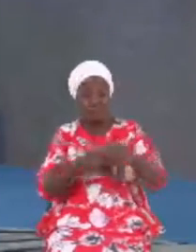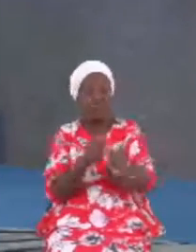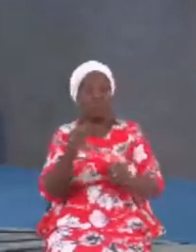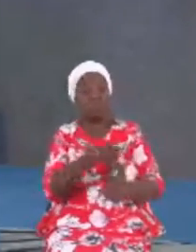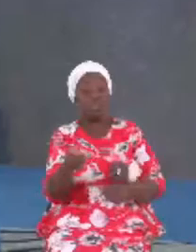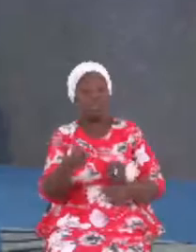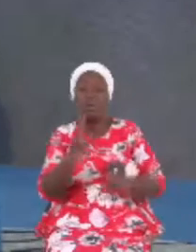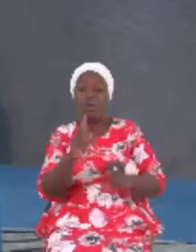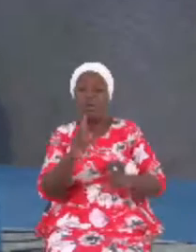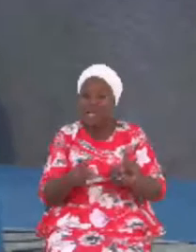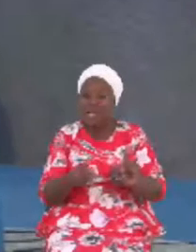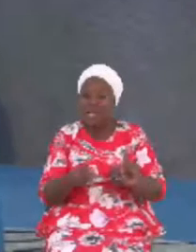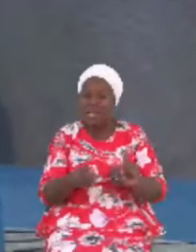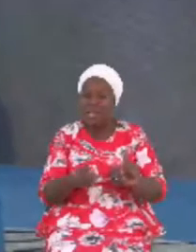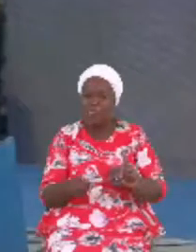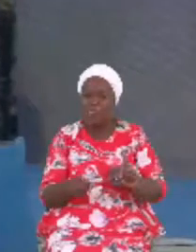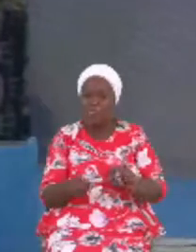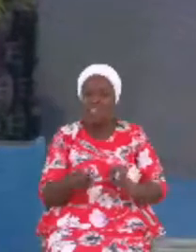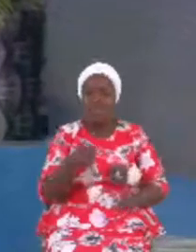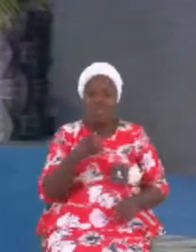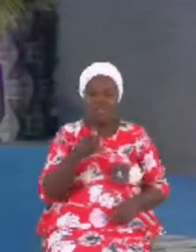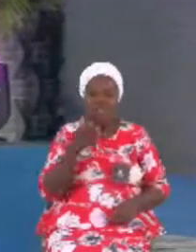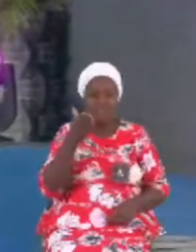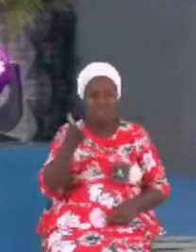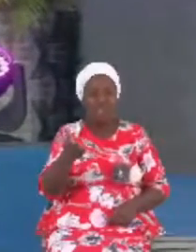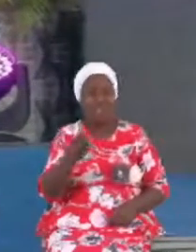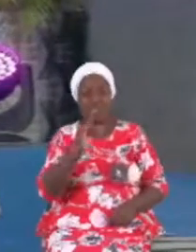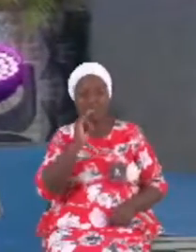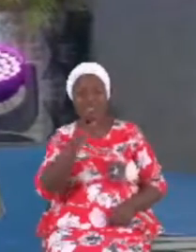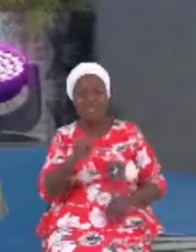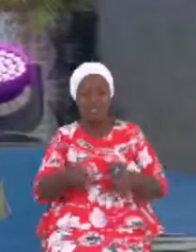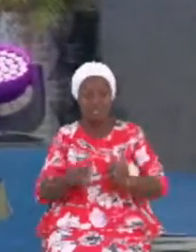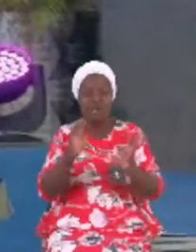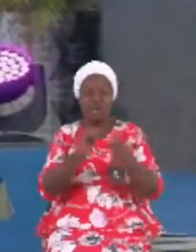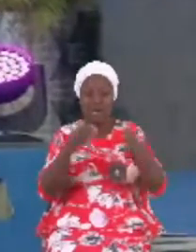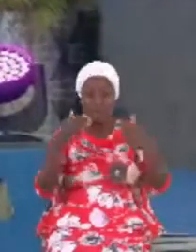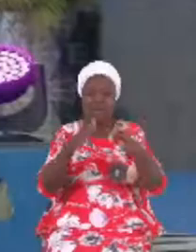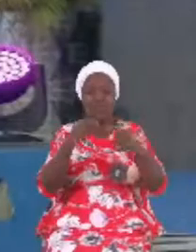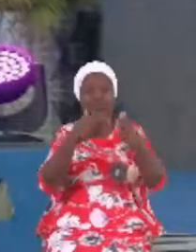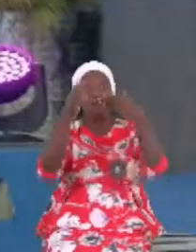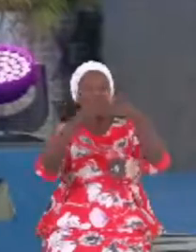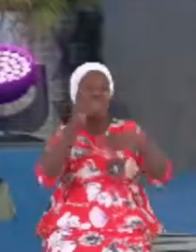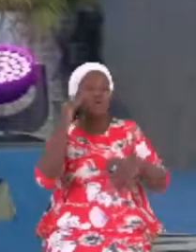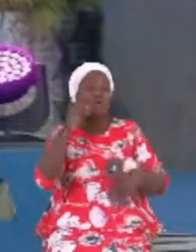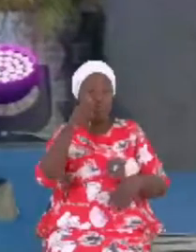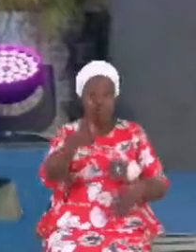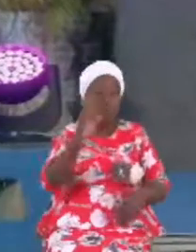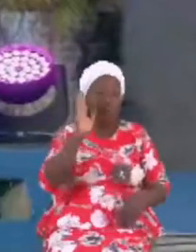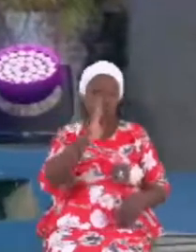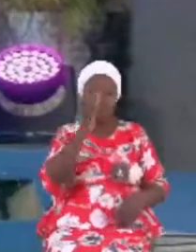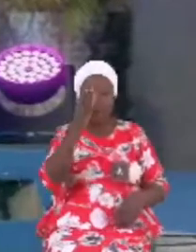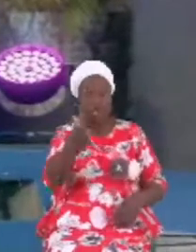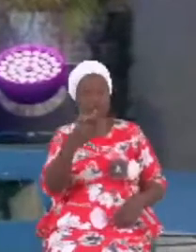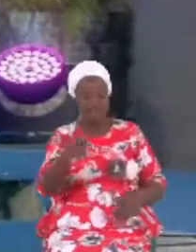Mais il y a un chemin qui conduit à la demeure céleste. Tu seras là.